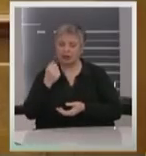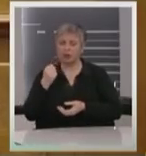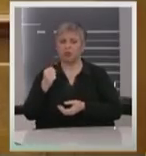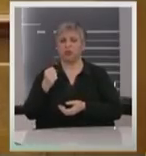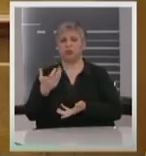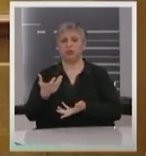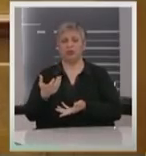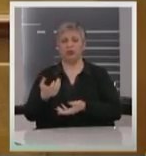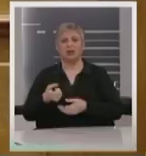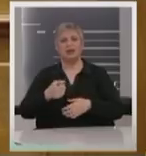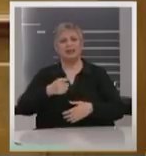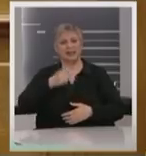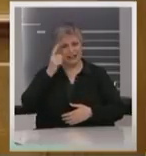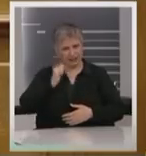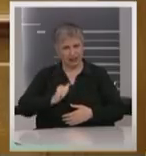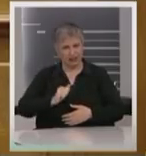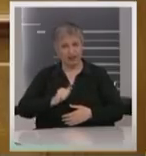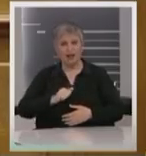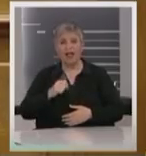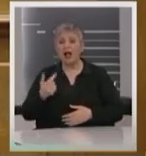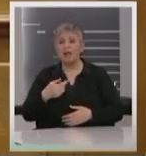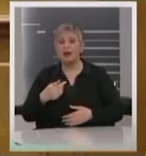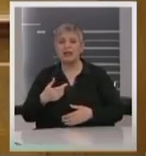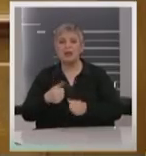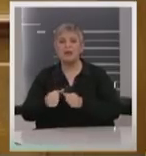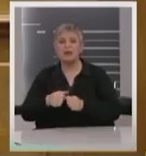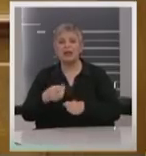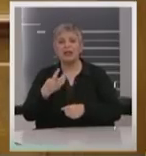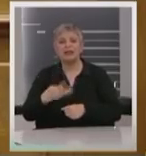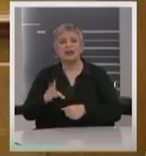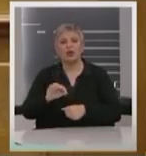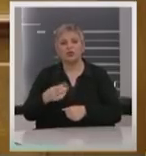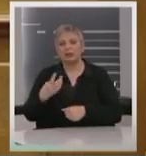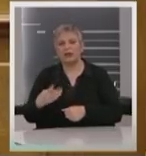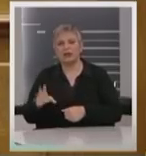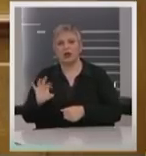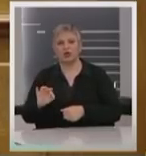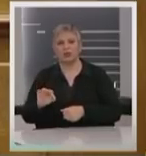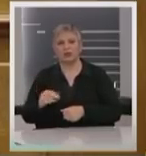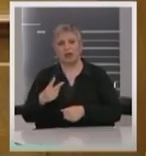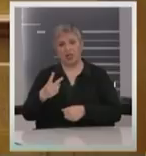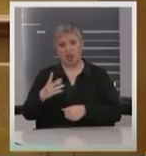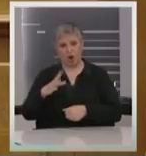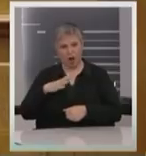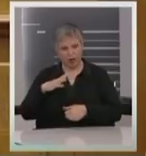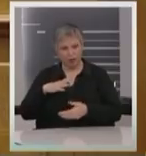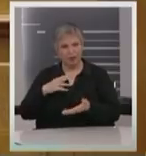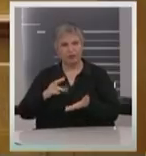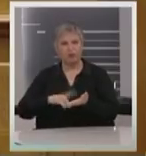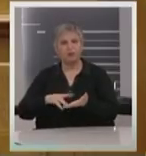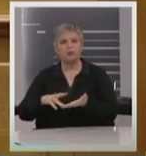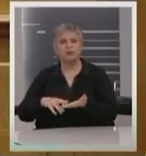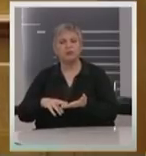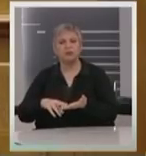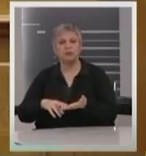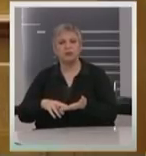ξέρετε ότι 2 εργαζόμενοι των 350 ευρώ εισφέρουν στα ταμεία όσο ένας εργαζόμενος των 700